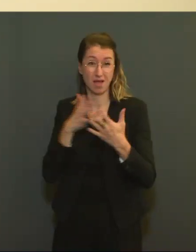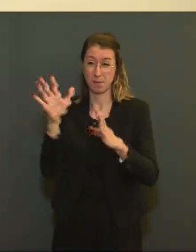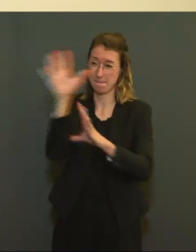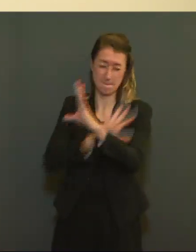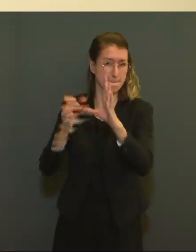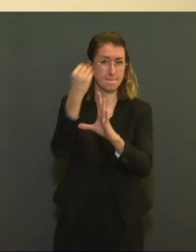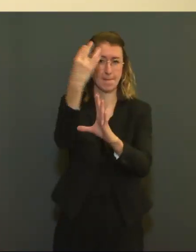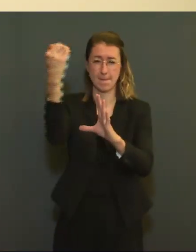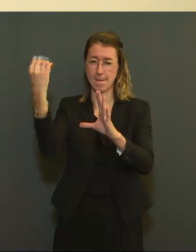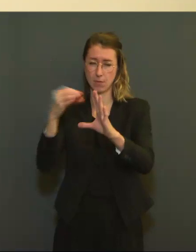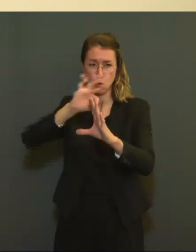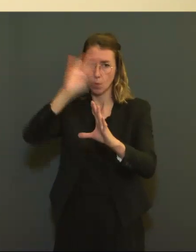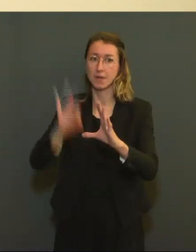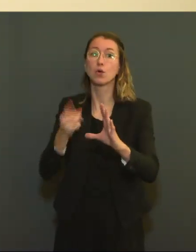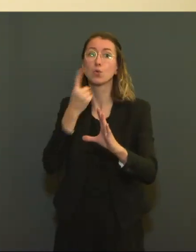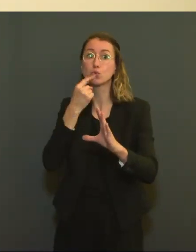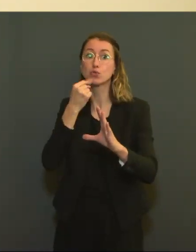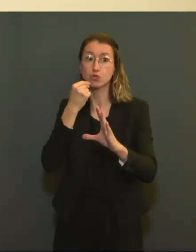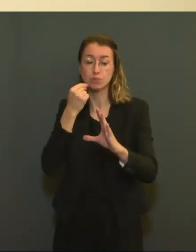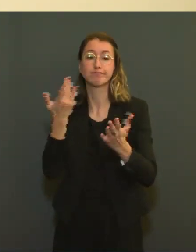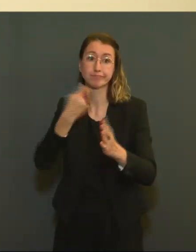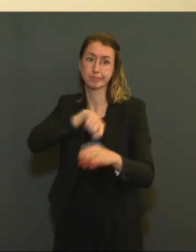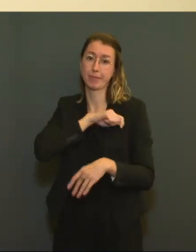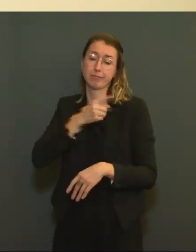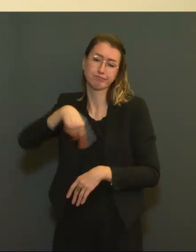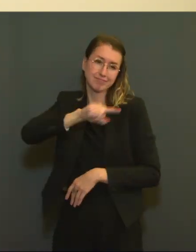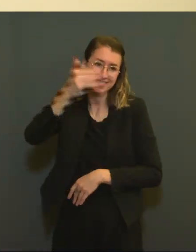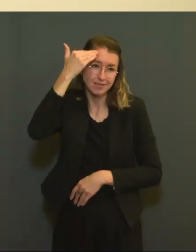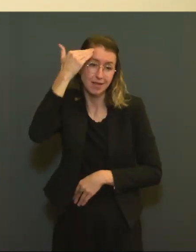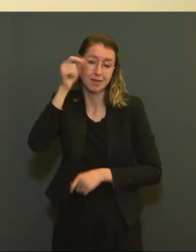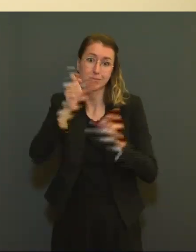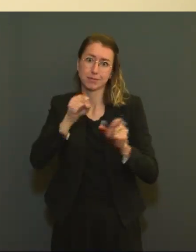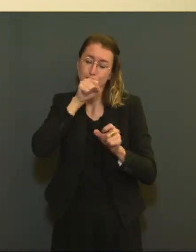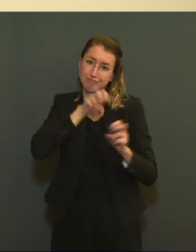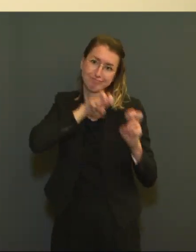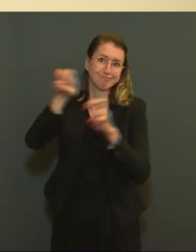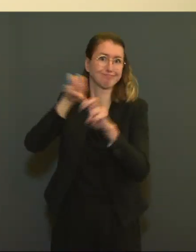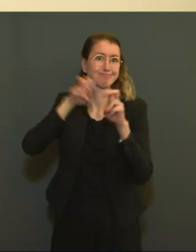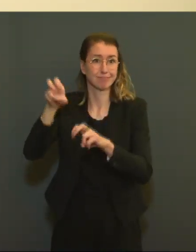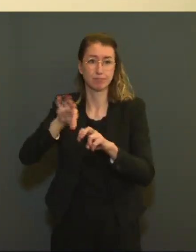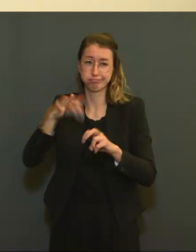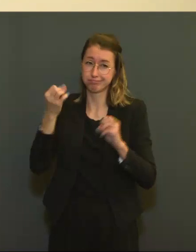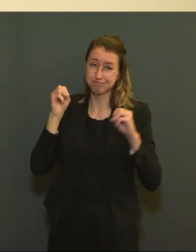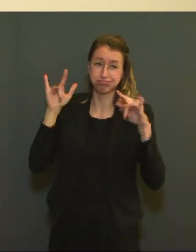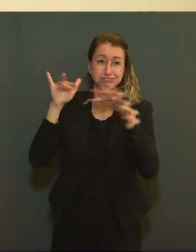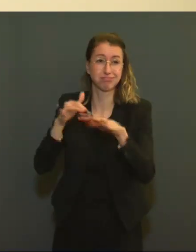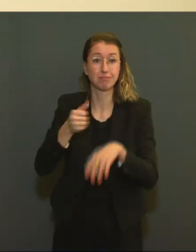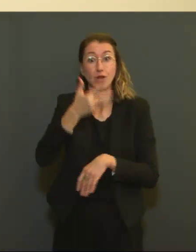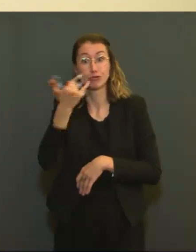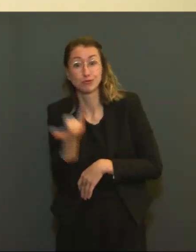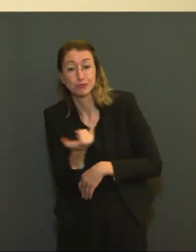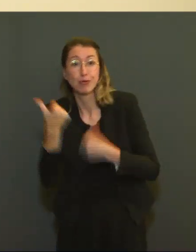Belgique. L'Espagne est un pays, vous le savez tous, très populaire pour les vacances, que ce soit pour quelques jours, quelques semaines, quelques mois en